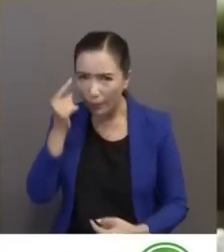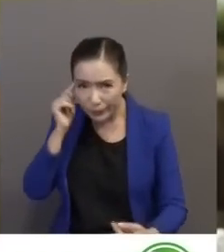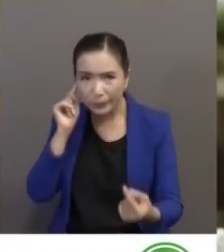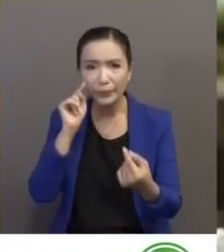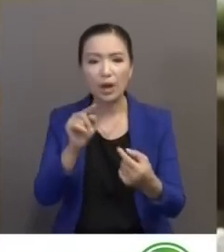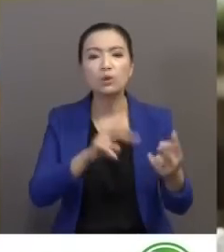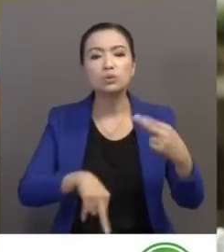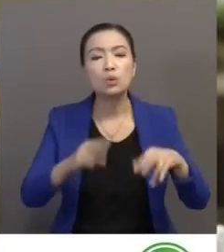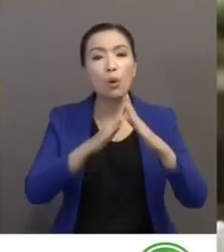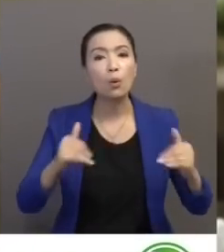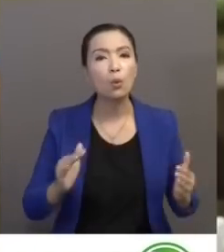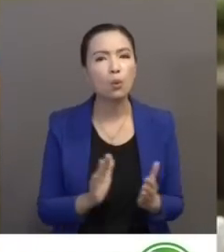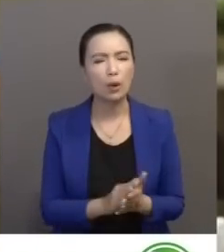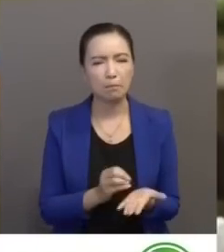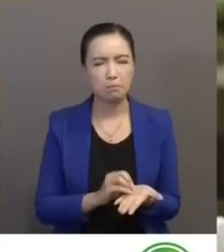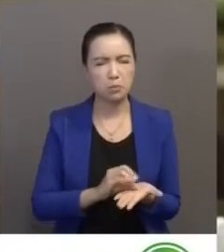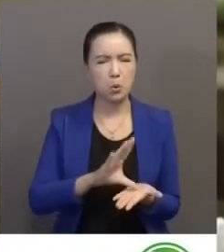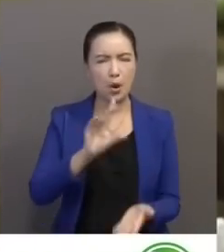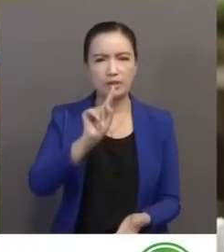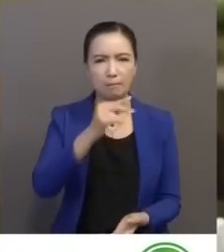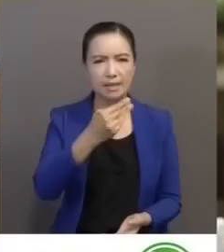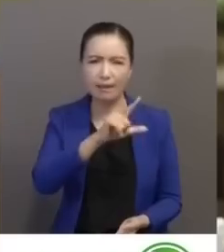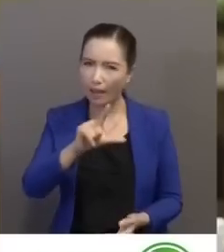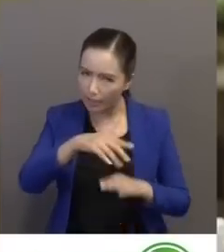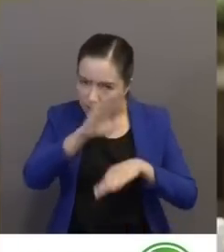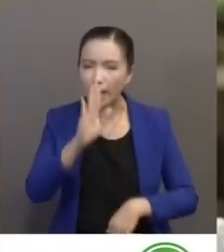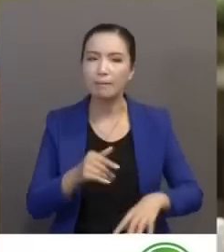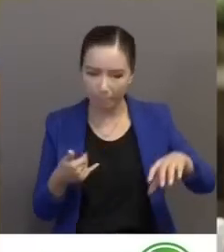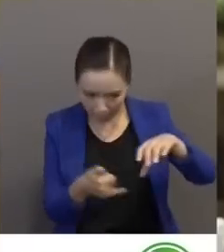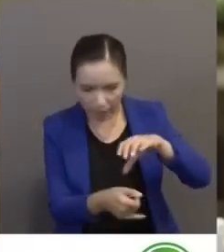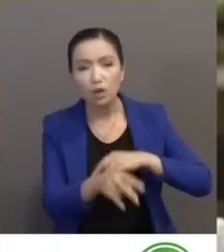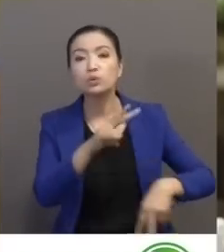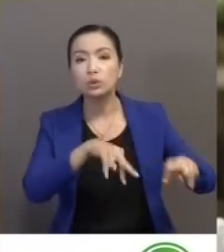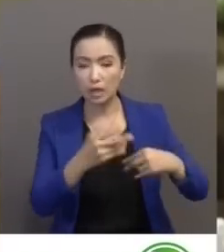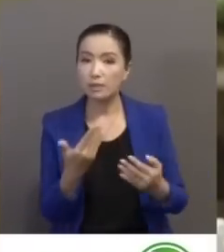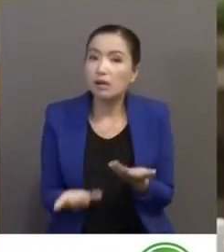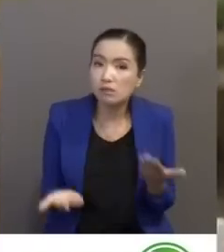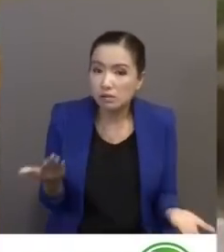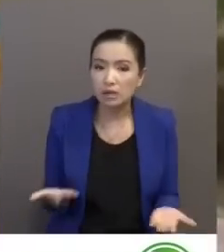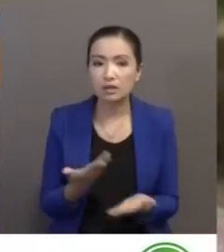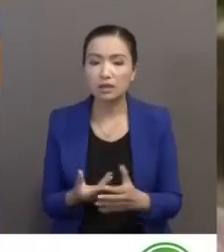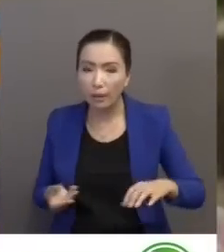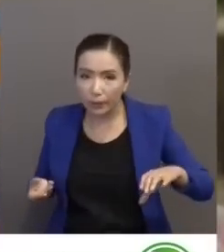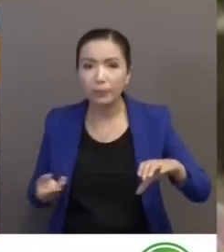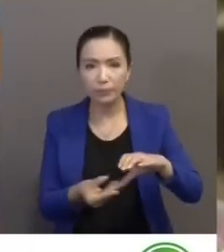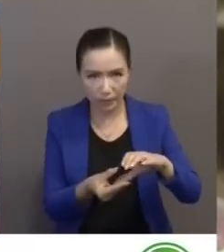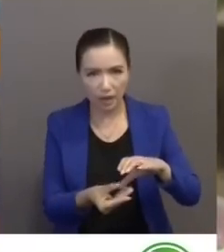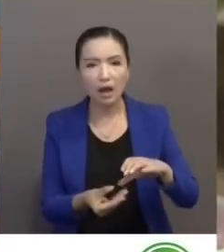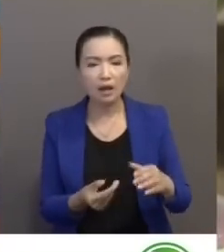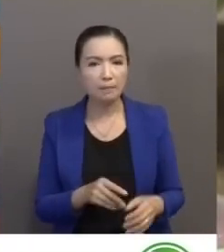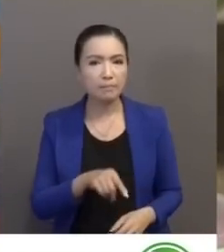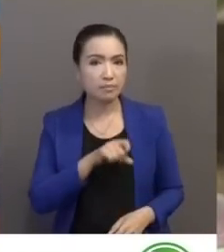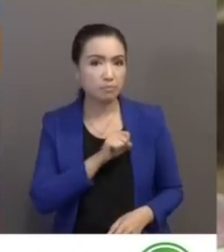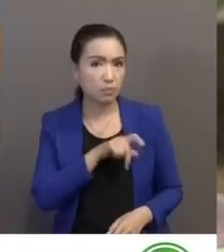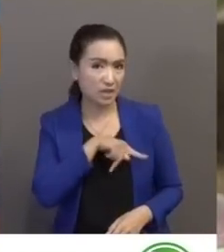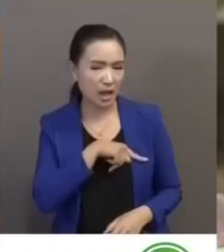รวจสอบวัดที่มีรายได้สูงหลักหมื่นล้านขึ้นไปหรือวัดที่ได้รับเงินอุดหนุนจะช่วยประหยัดเวลาและค่าใช้จ่าย